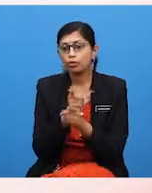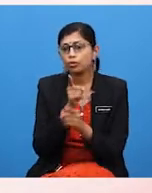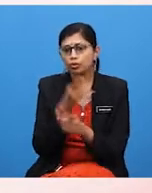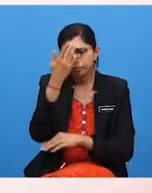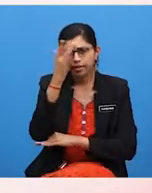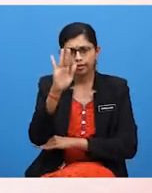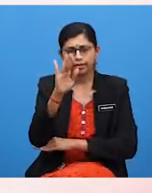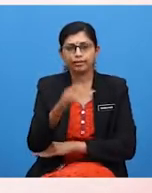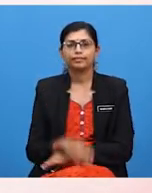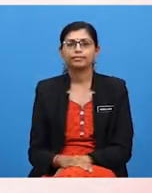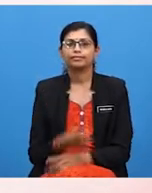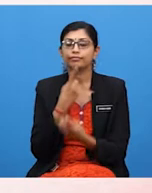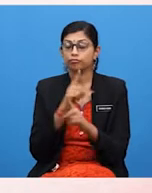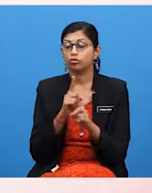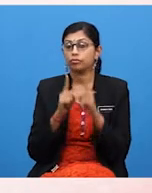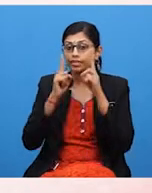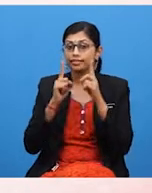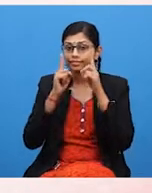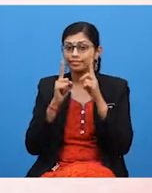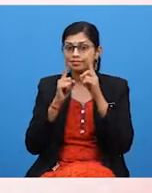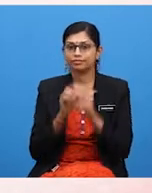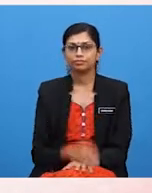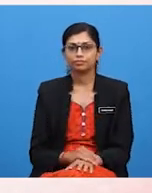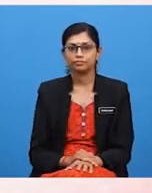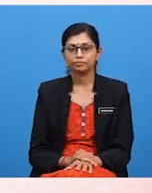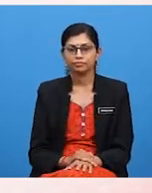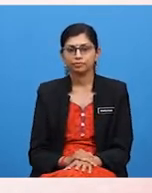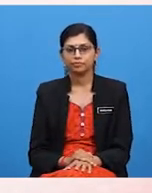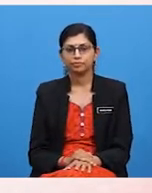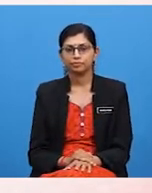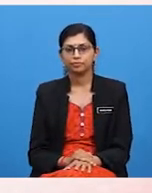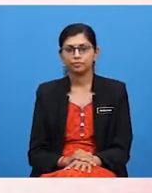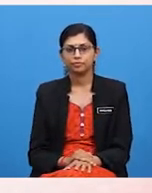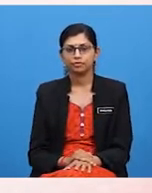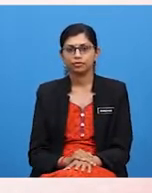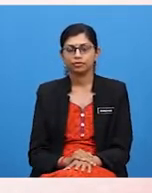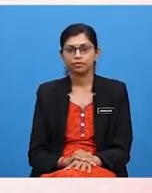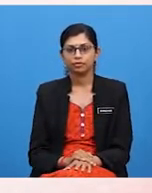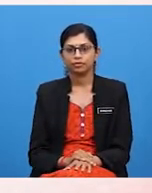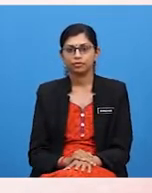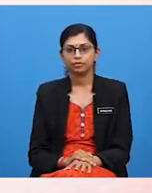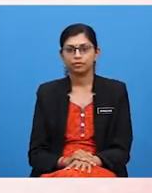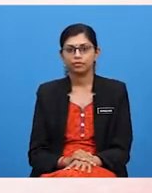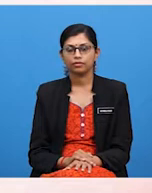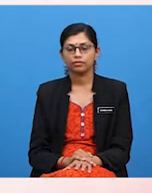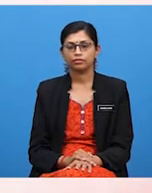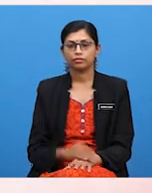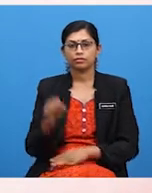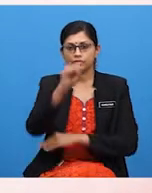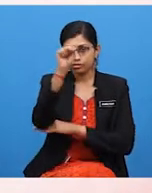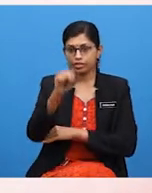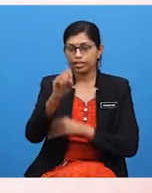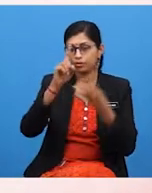betul, dengan mengira gelang gelap pada batang pokok tersebut. Mari kita teruskan dengan